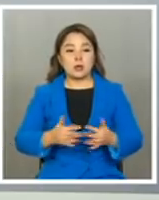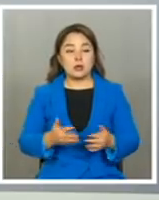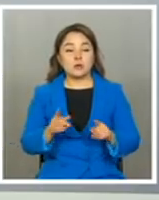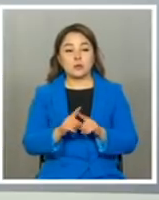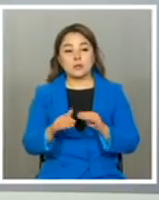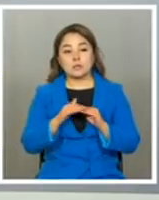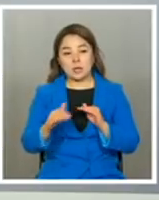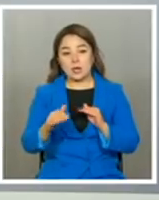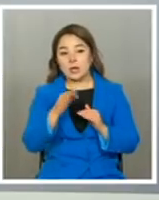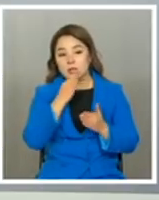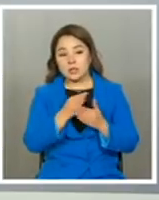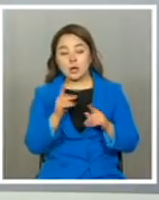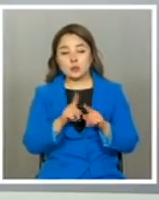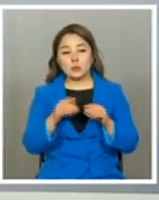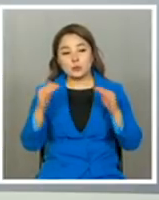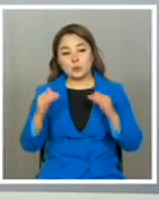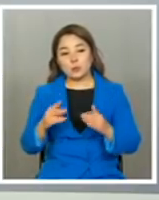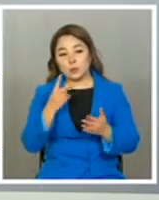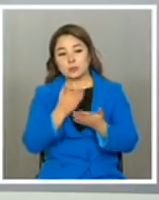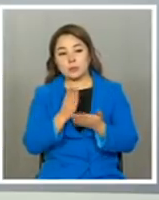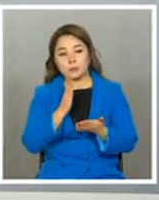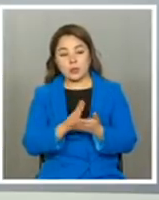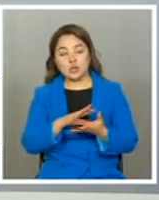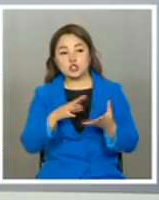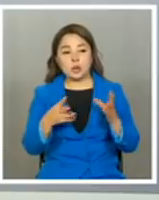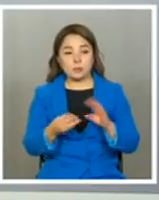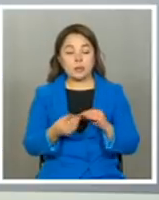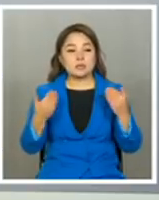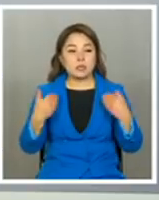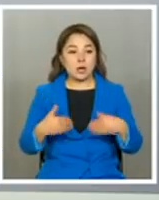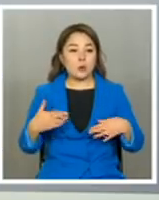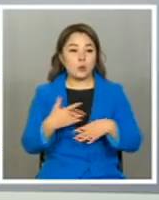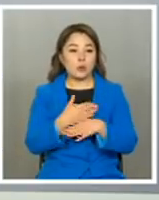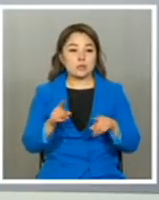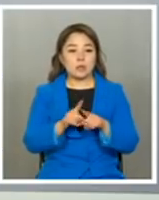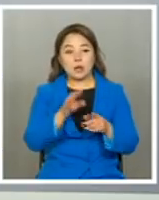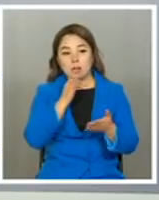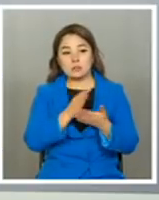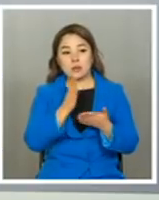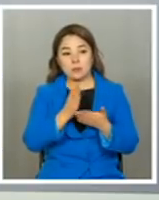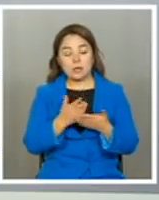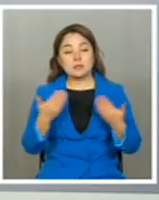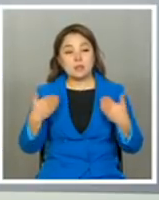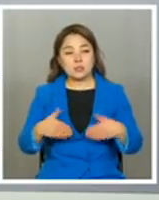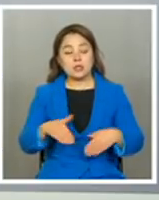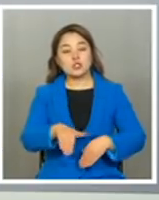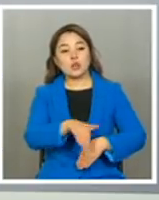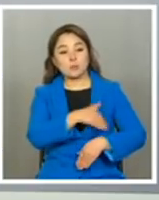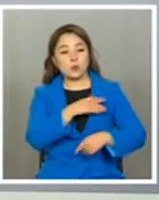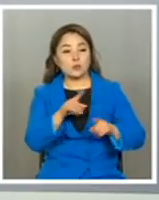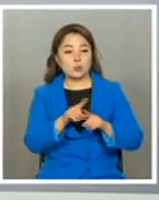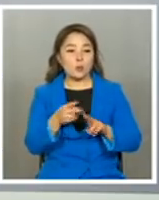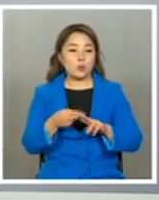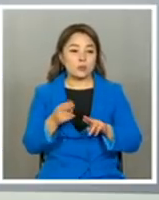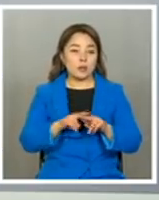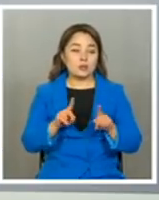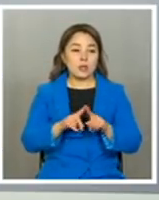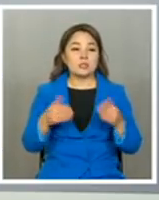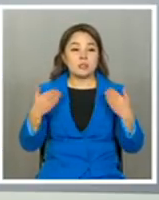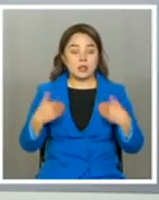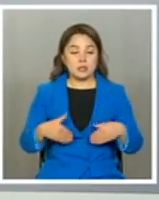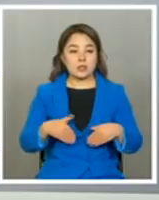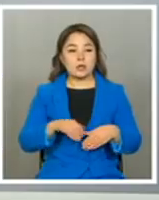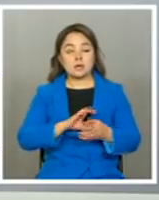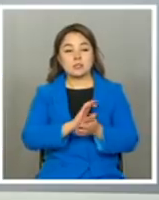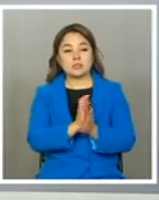салыстырмалы түрде төмен болып келеді. Жалпы дене қозғалысқа келген кезде дененің температурасы, сондай-ақ дене қысымы